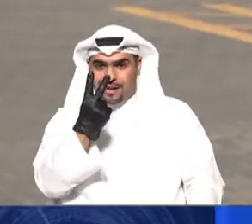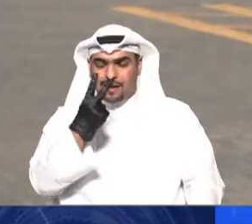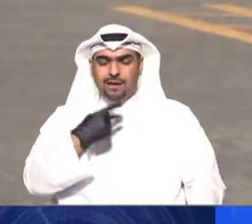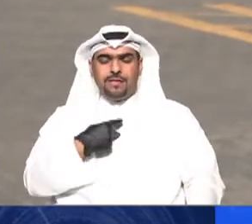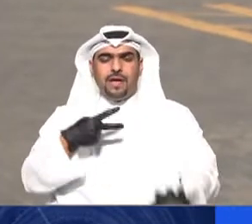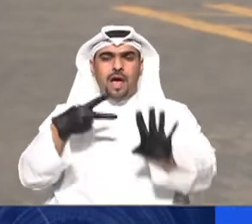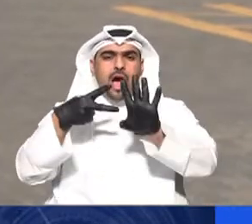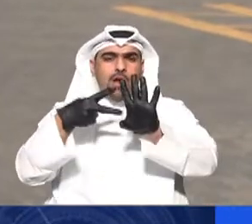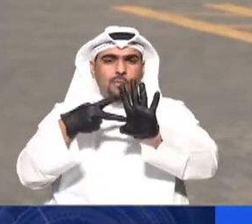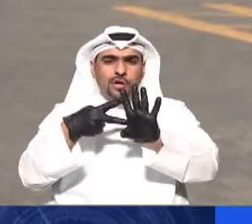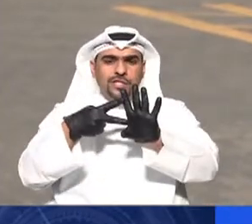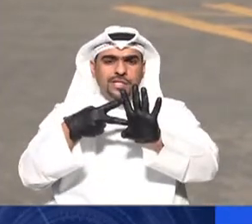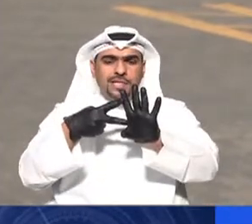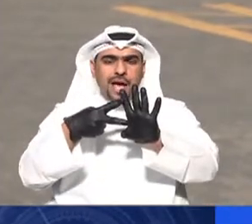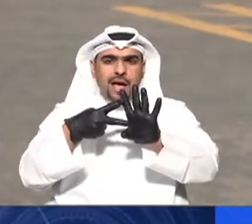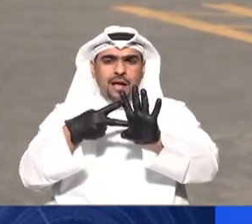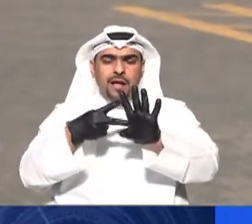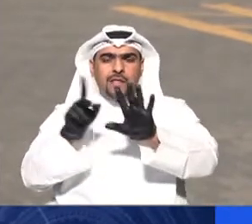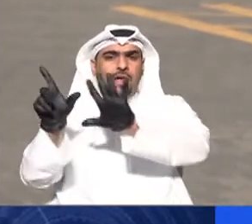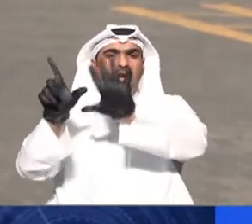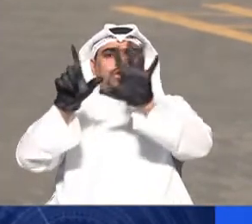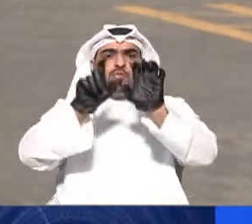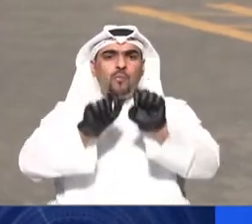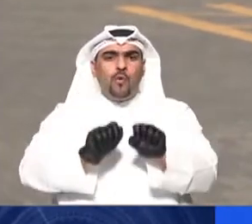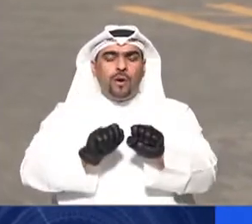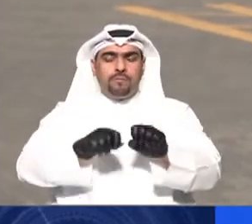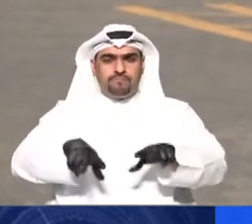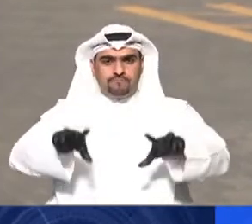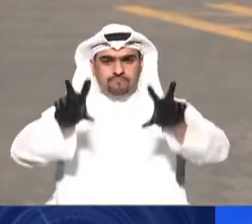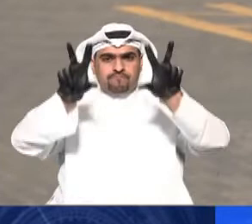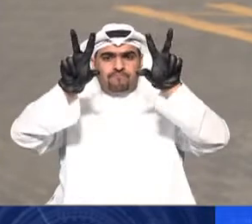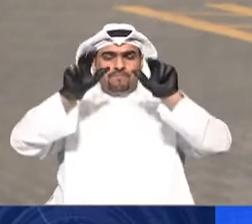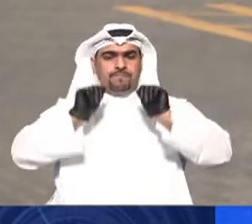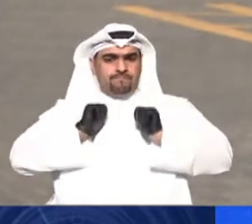7 أيام بالأسبوع، ولله الحمد قمنا